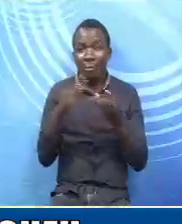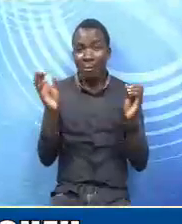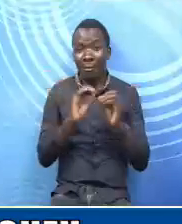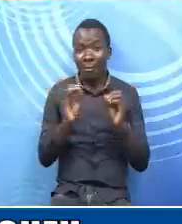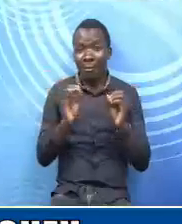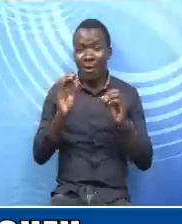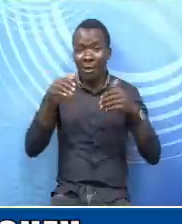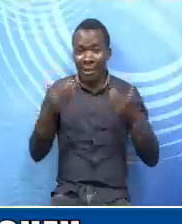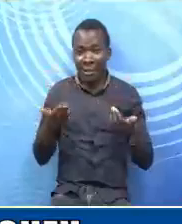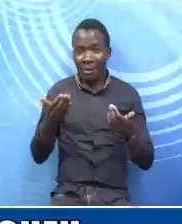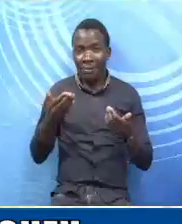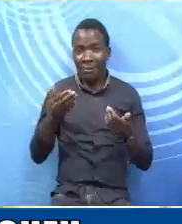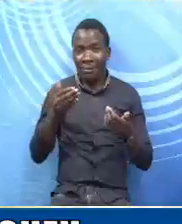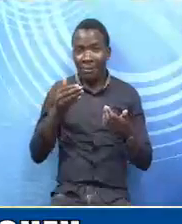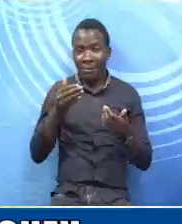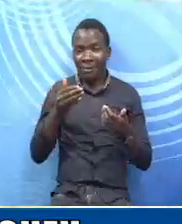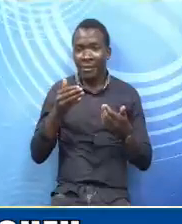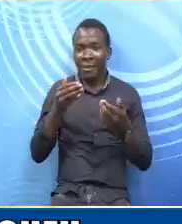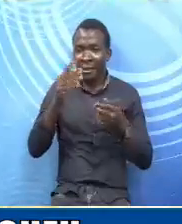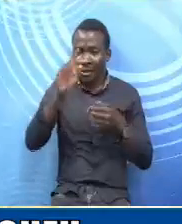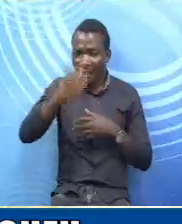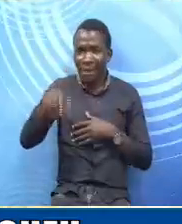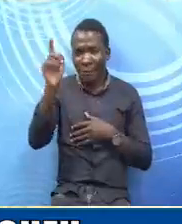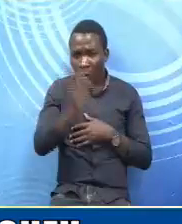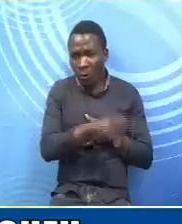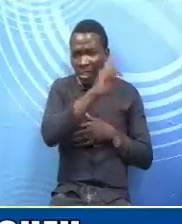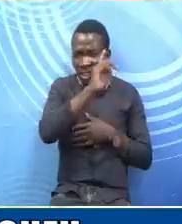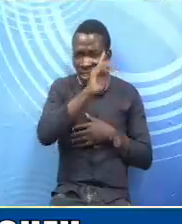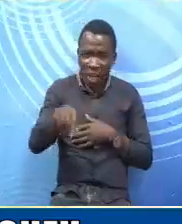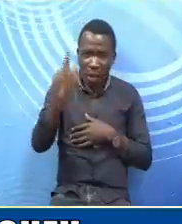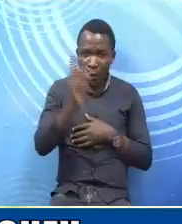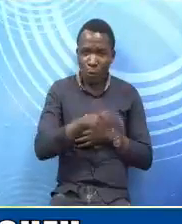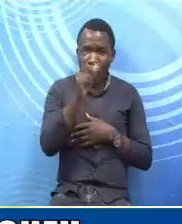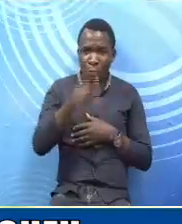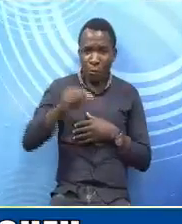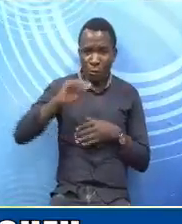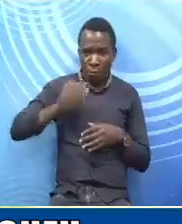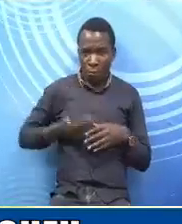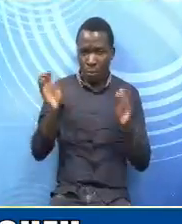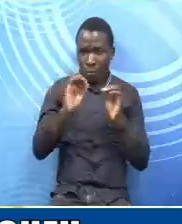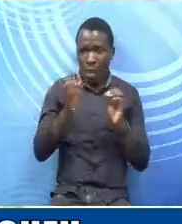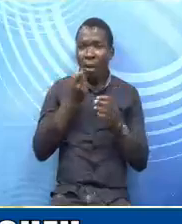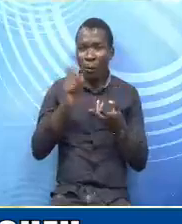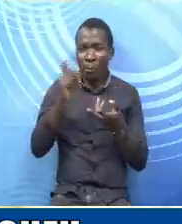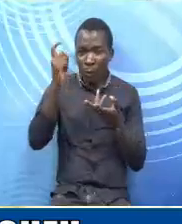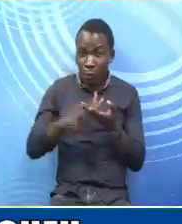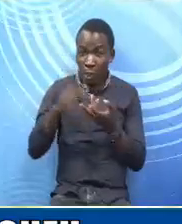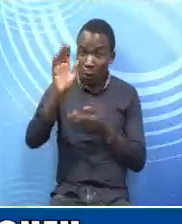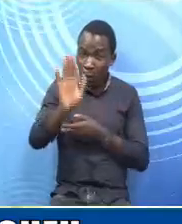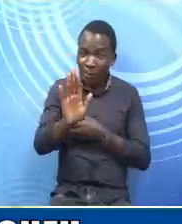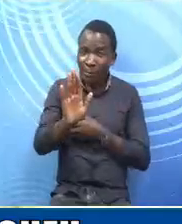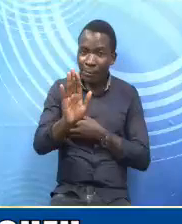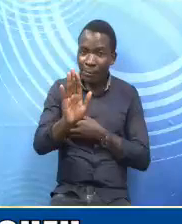bafite n'abagabo bafite abagore birabujijwe kuko umuntu afite umugore agomba gushaka uwe kandi